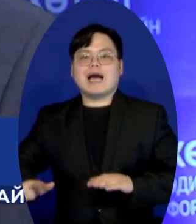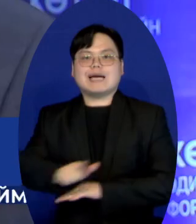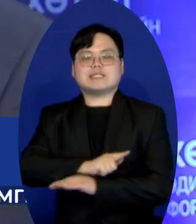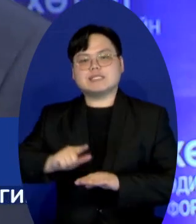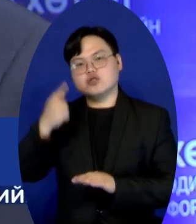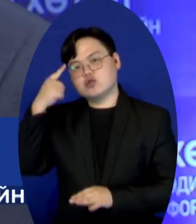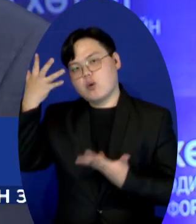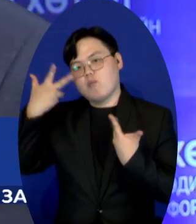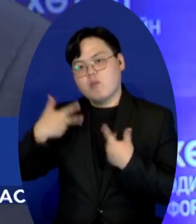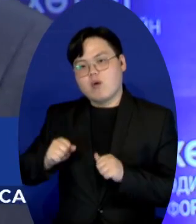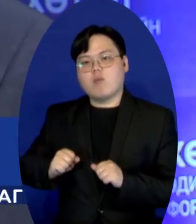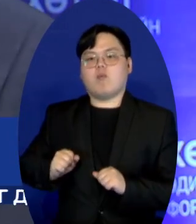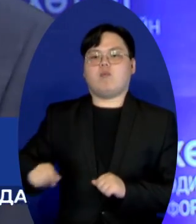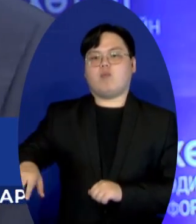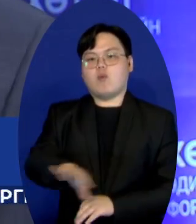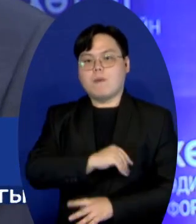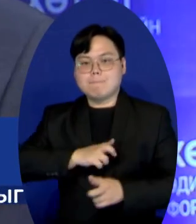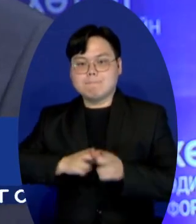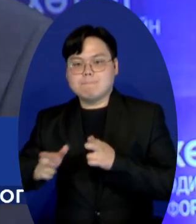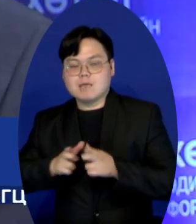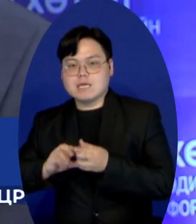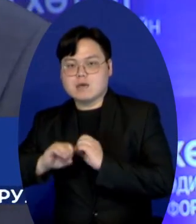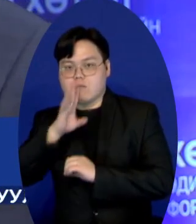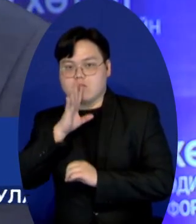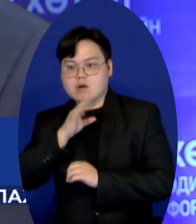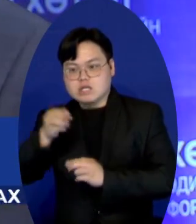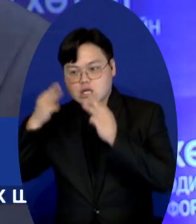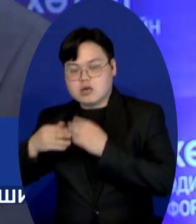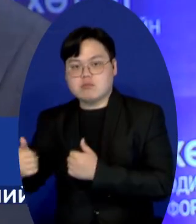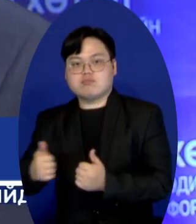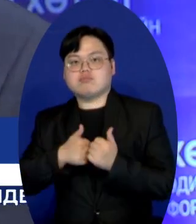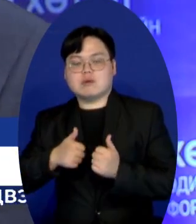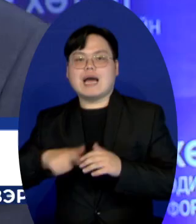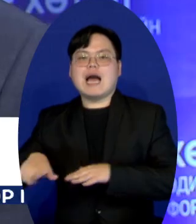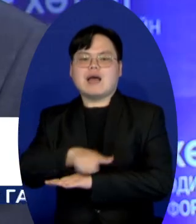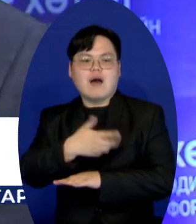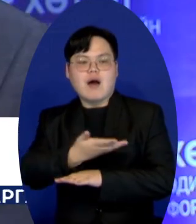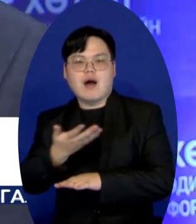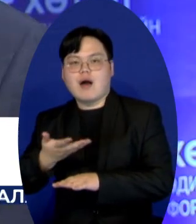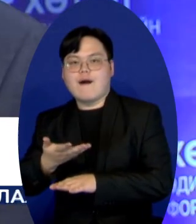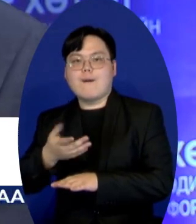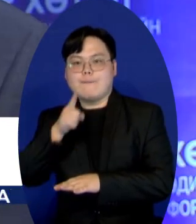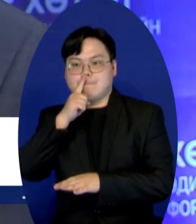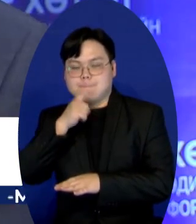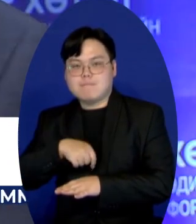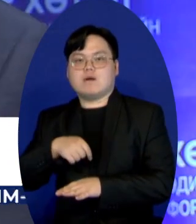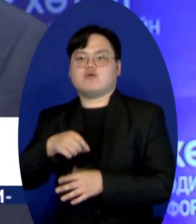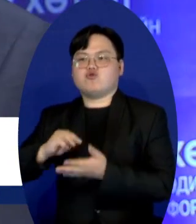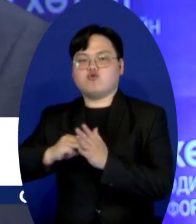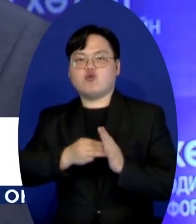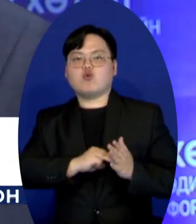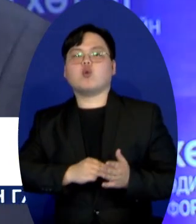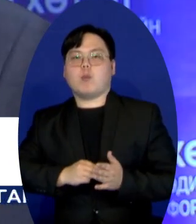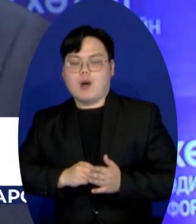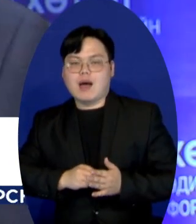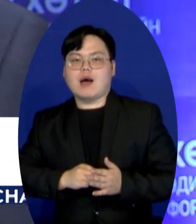бүх энэ бизнес эрхлэх боломжтой дэд бүтэц шийдэгдсэн ийм газруудын байршлуудыг болоод өөрсөн дээрээ одоо авч төлөвлөж өгсөн байгаа.